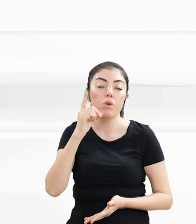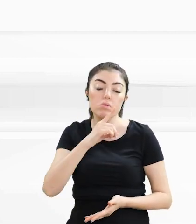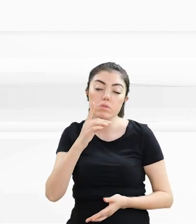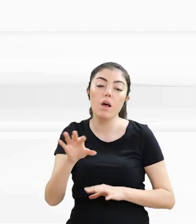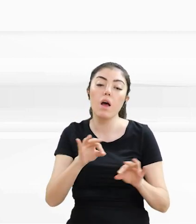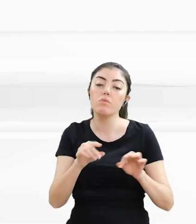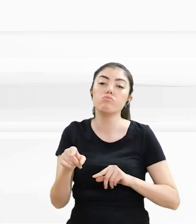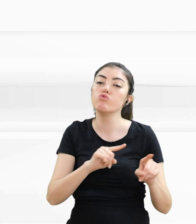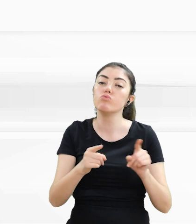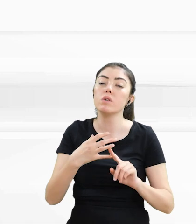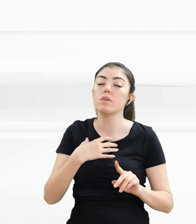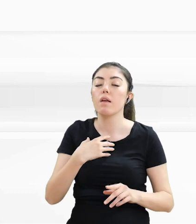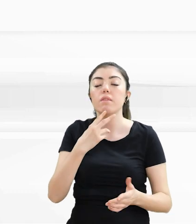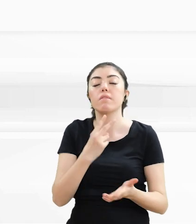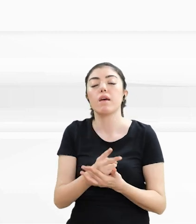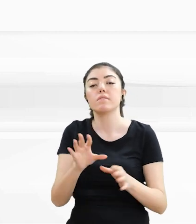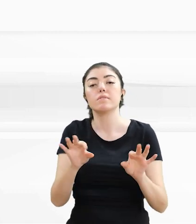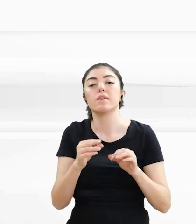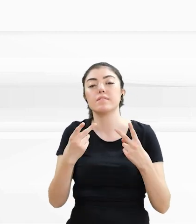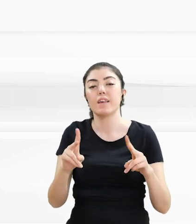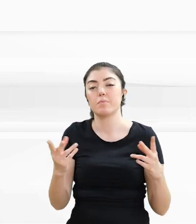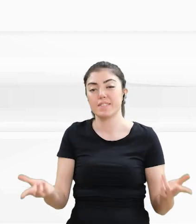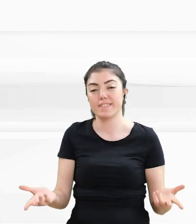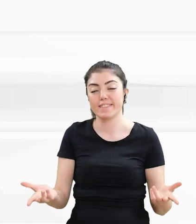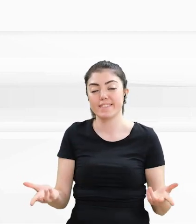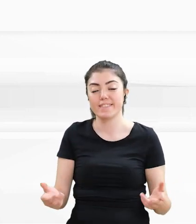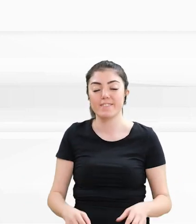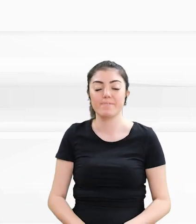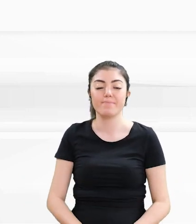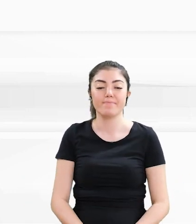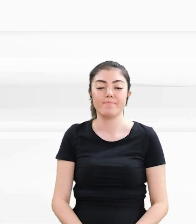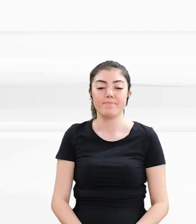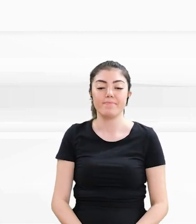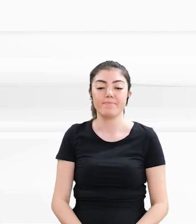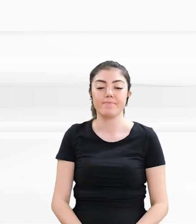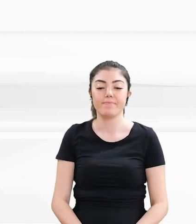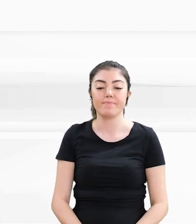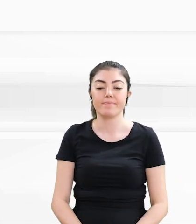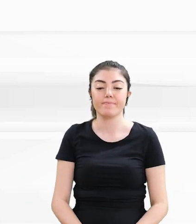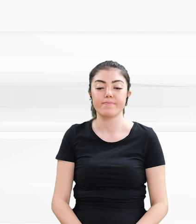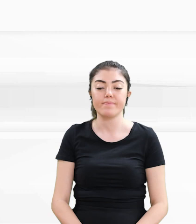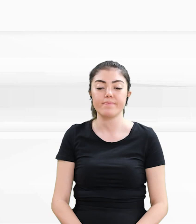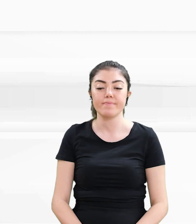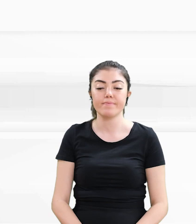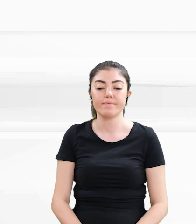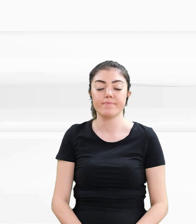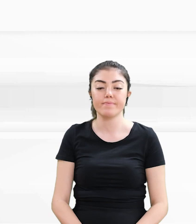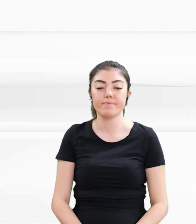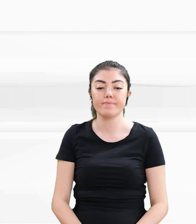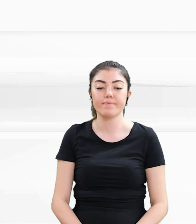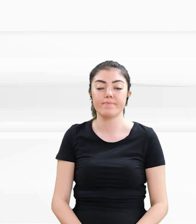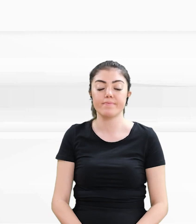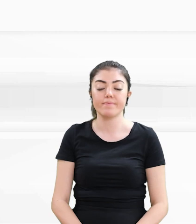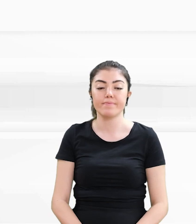oldu Siz hangi yöntem daha hoşunuza gittiyse Hangisini daha iyi anladıysanız onu kullanabilirsiniz Ancak